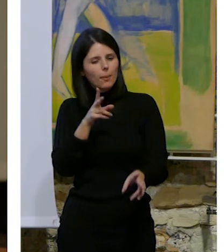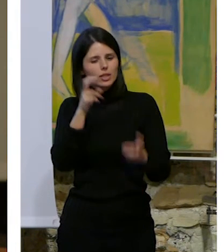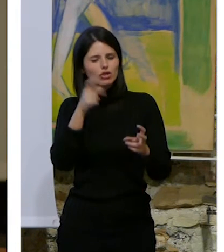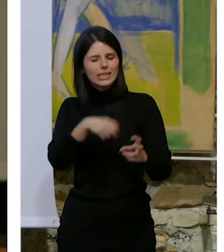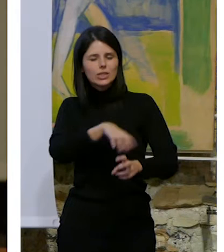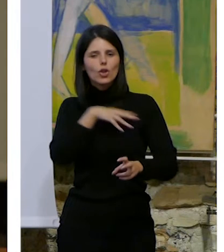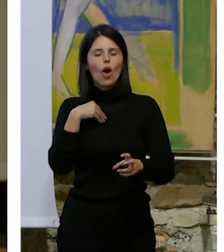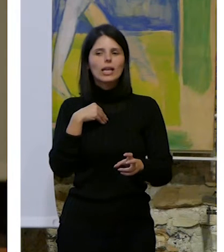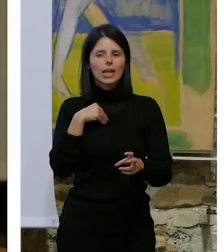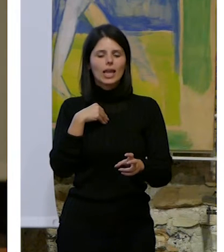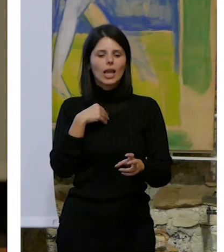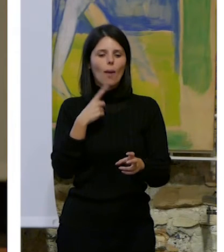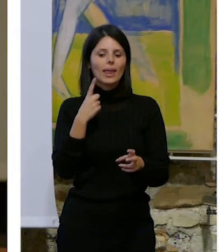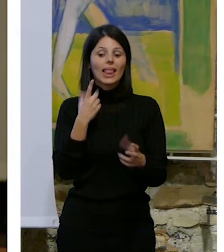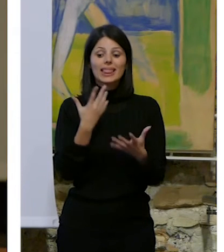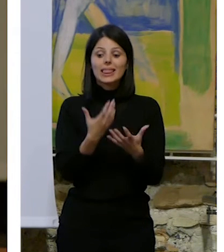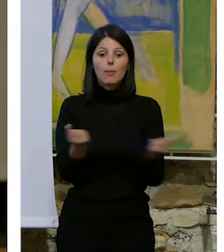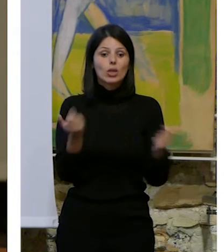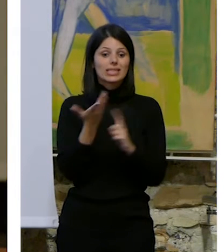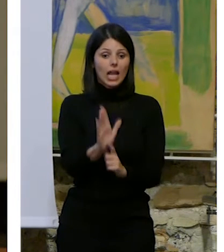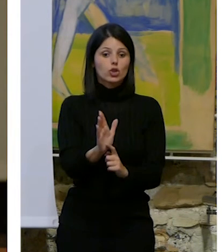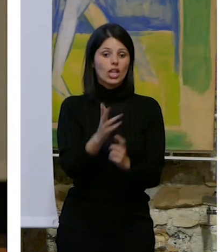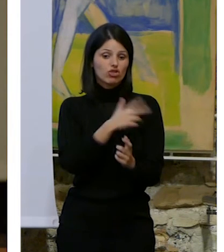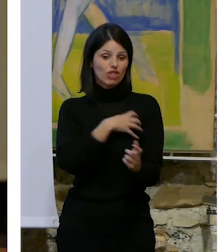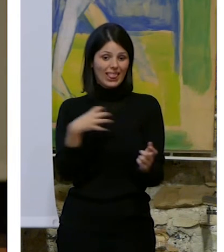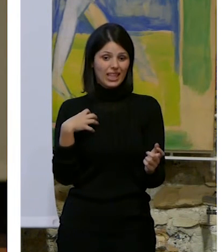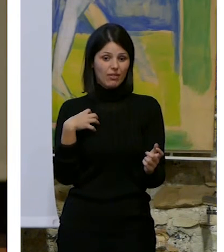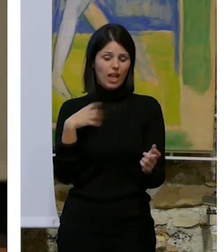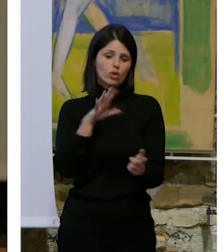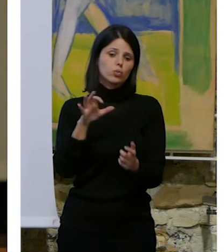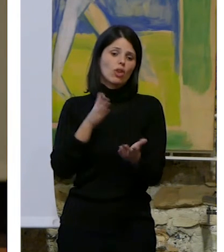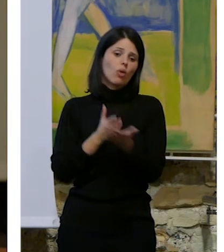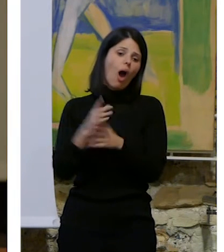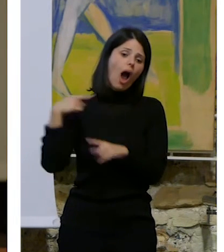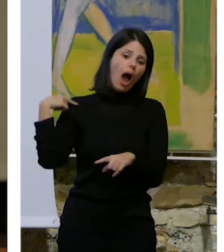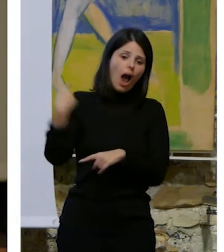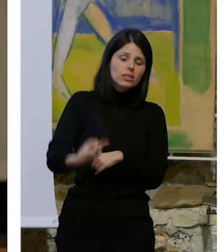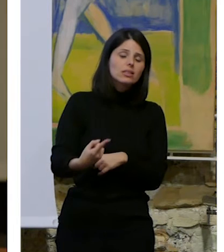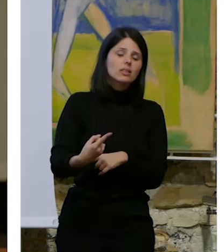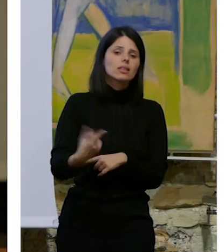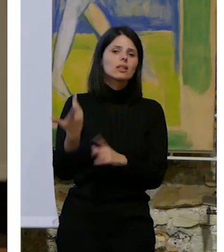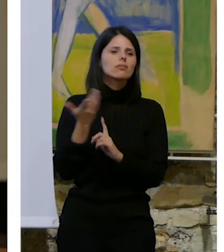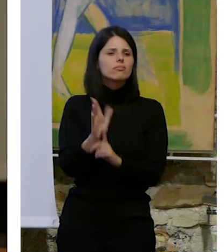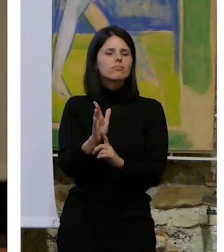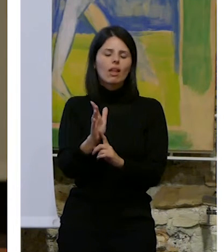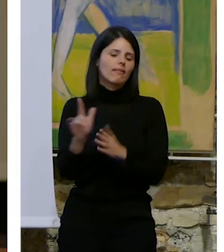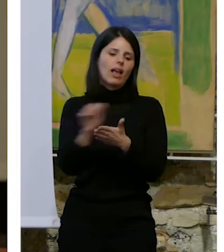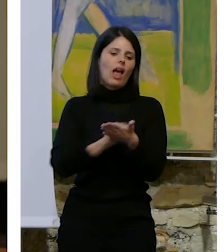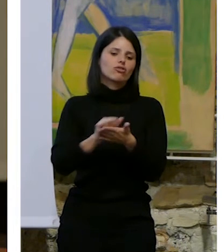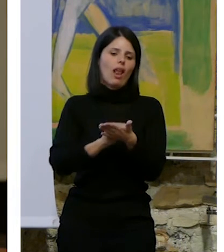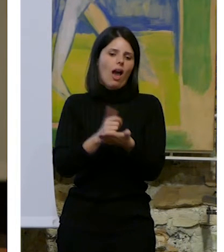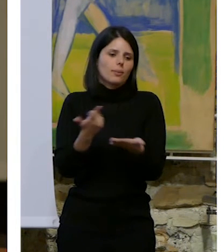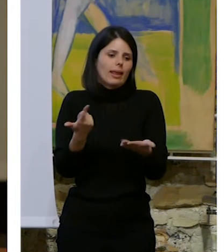qualche modo dimostrativo scientifica che avviene dal 500 in avanti si trova a dover cancellare perché non riesce a